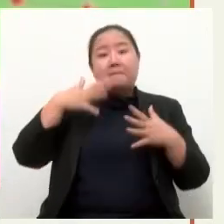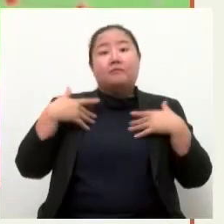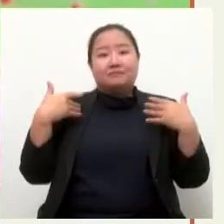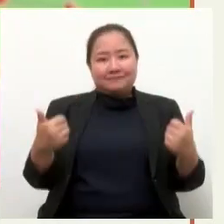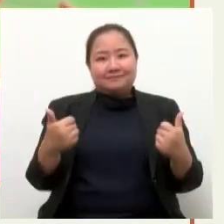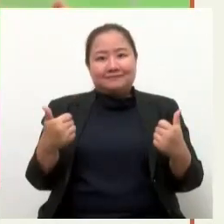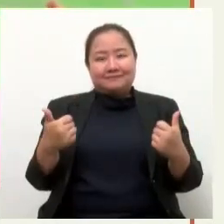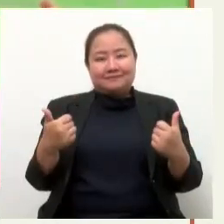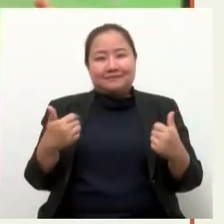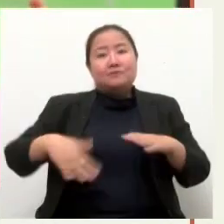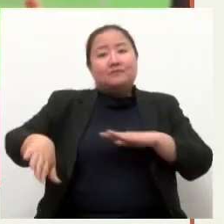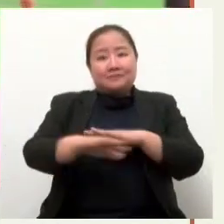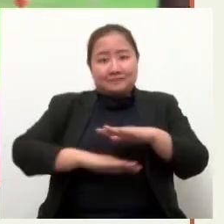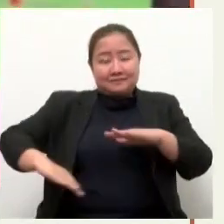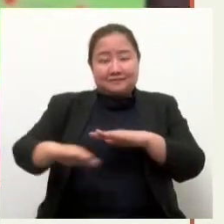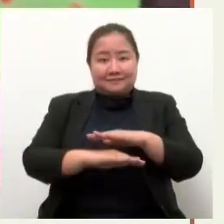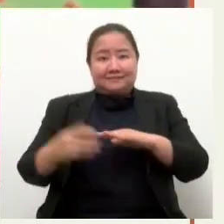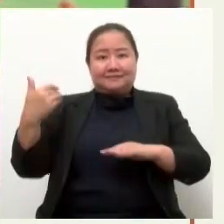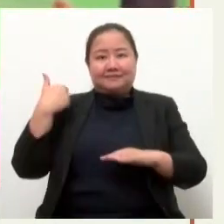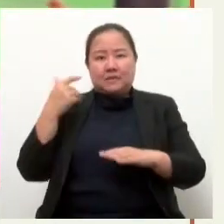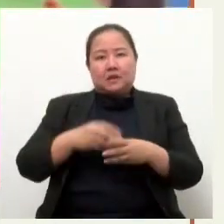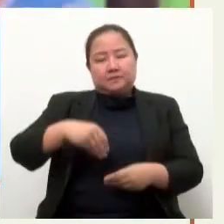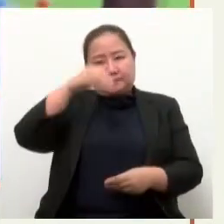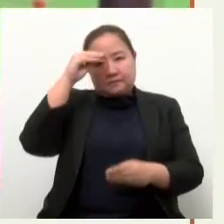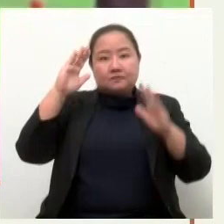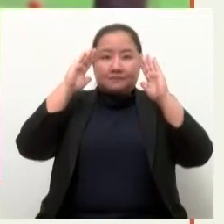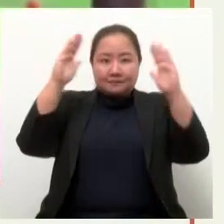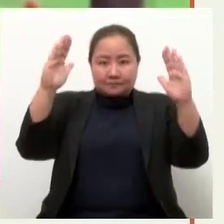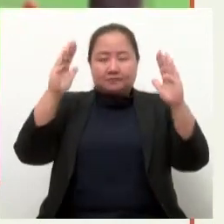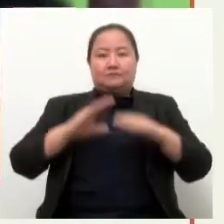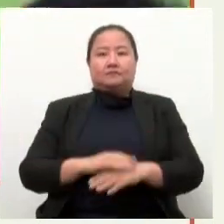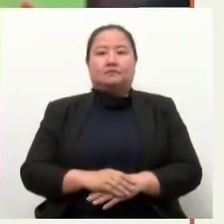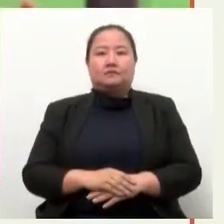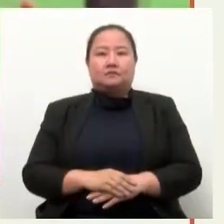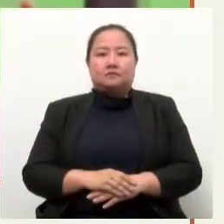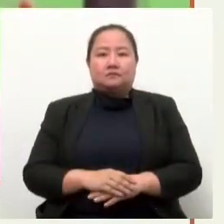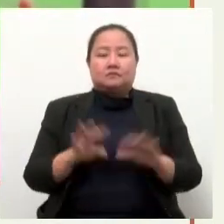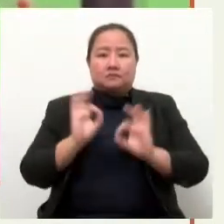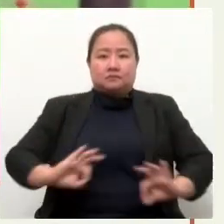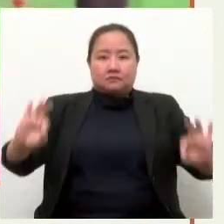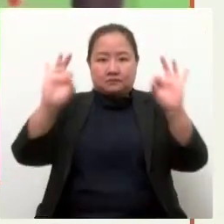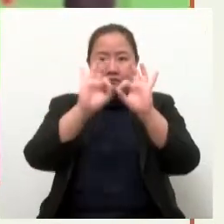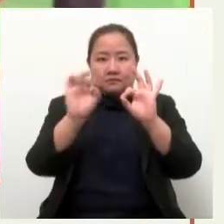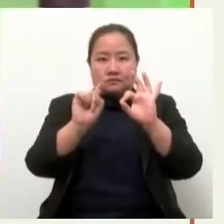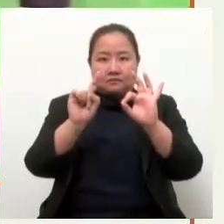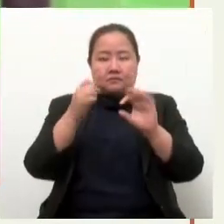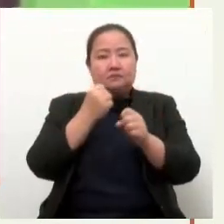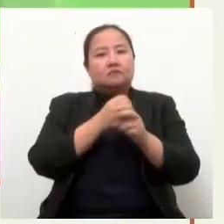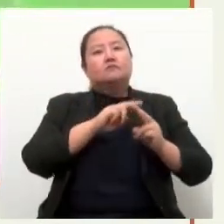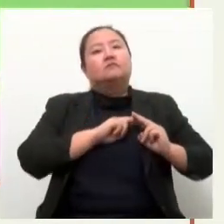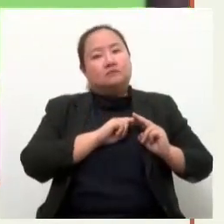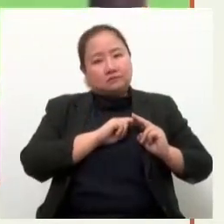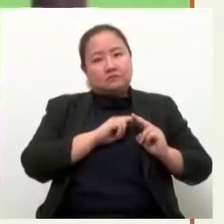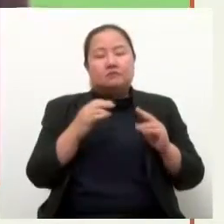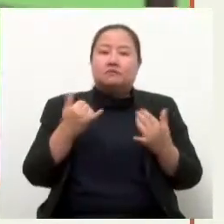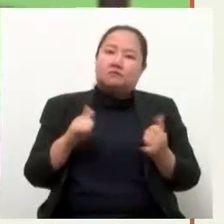ขบนพื้นฐานที่พวกเขาได้เรียนรู้จากประสบการณ์ตรงนะครับโดยเฉพาะในเรื่องของการได้ทำด้วยตนเองในการได้เล่น